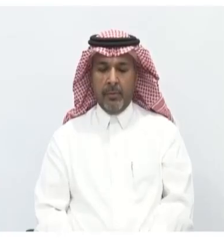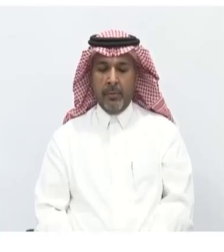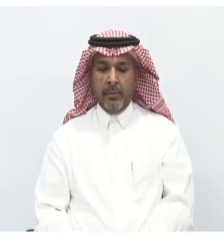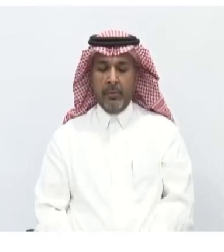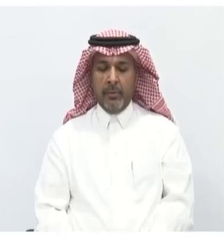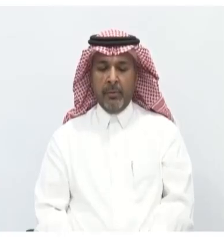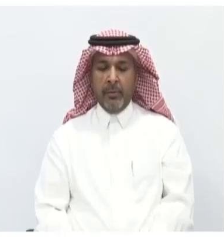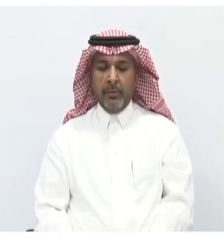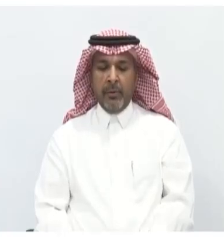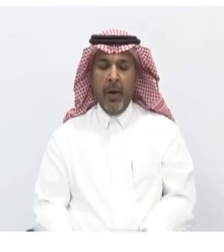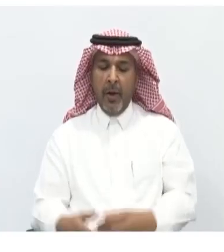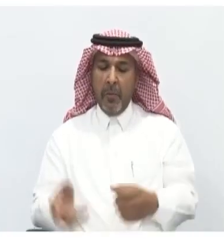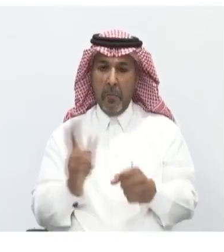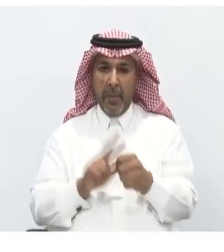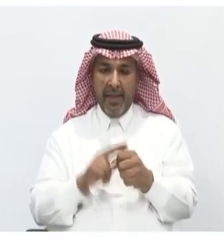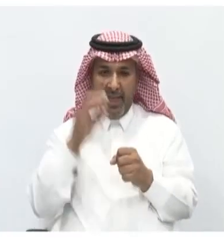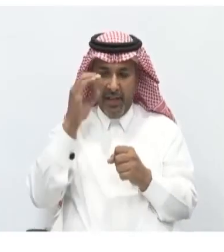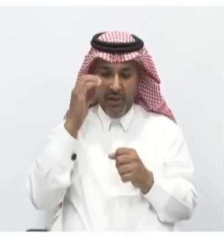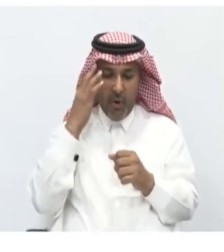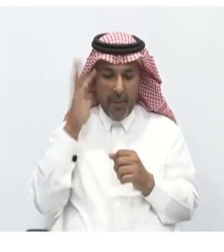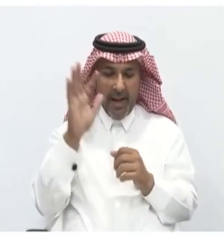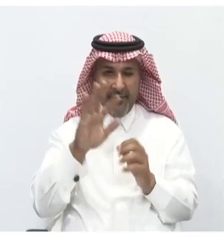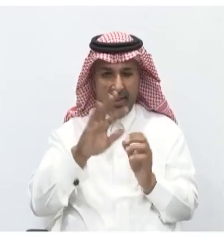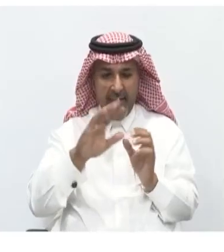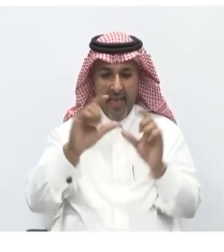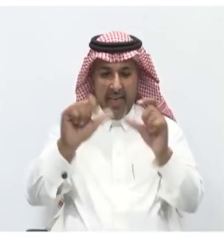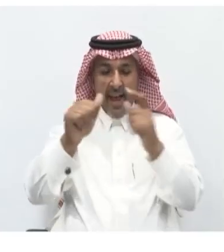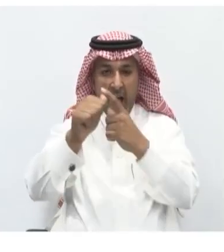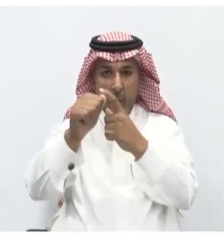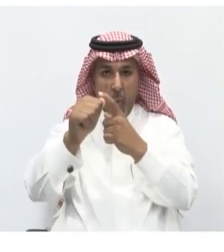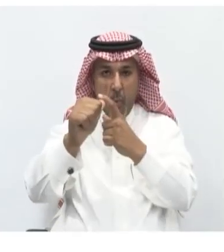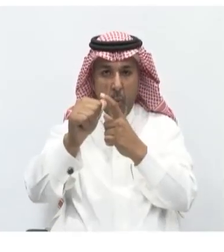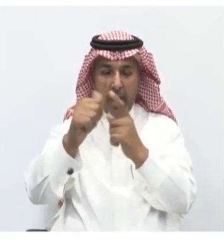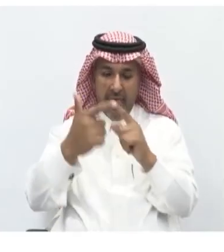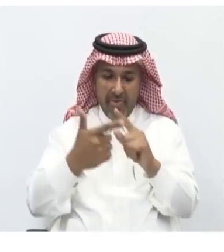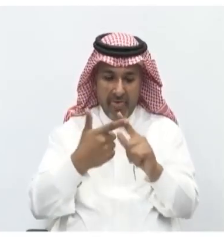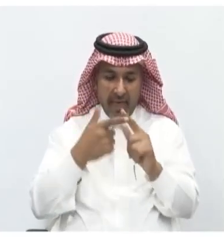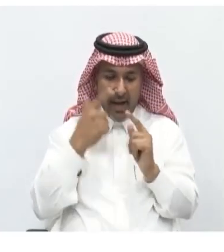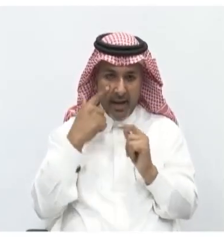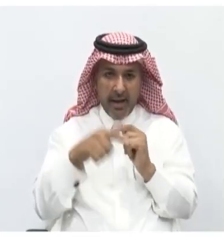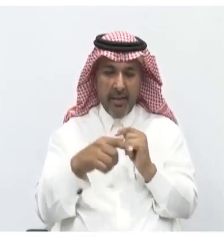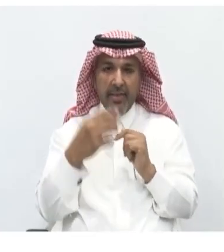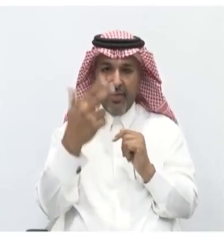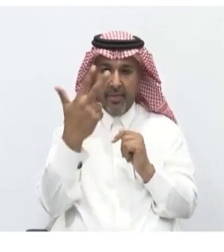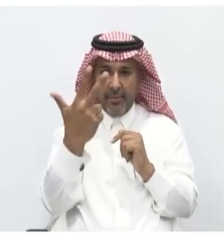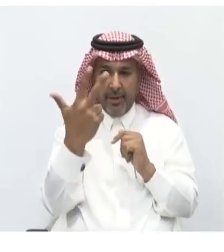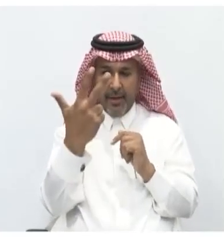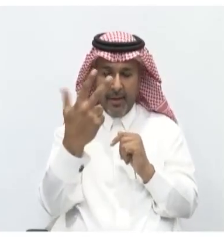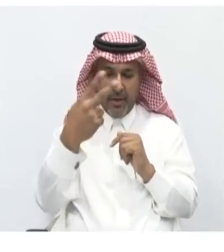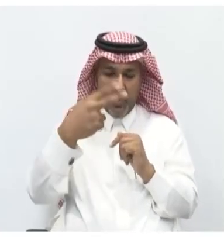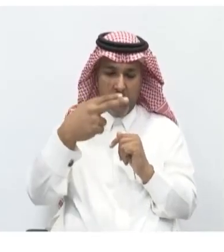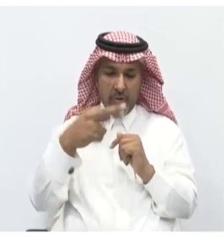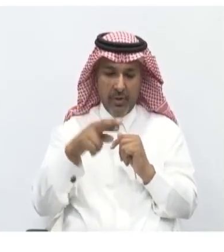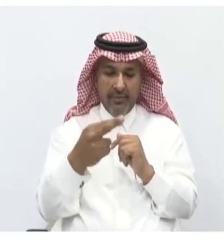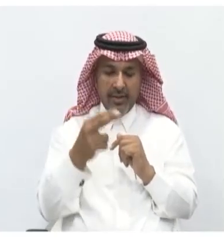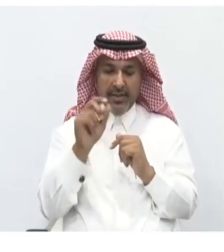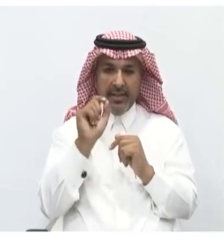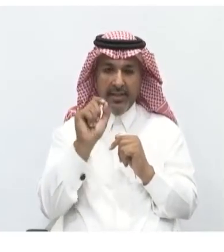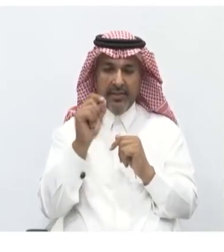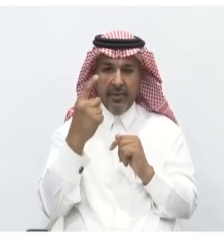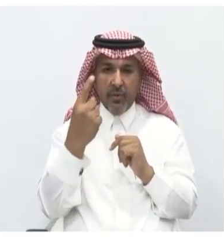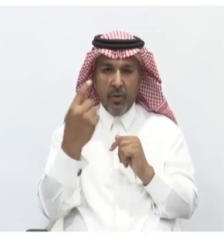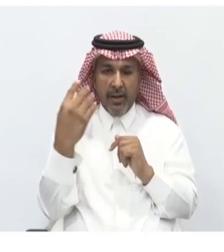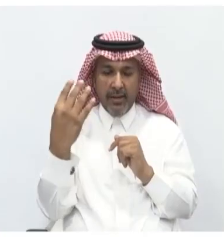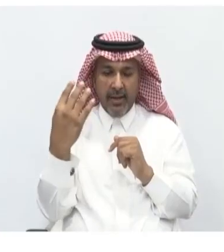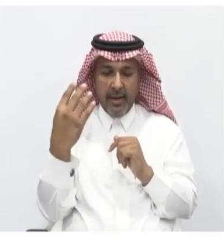بطريقه اخرى ممكن حسابها بطريقه المباشره 28.014 من النيتروجين هنا سته